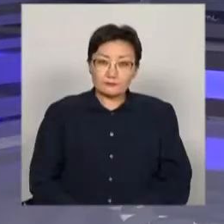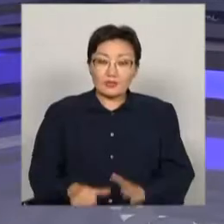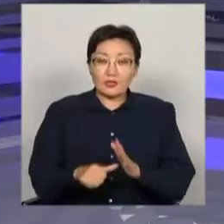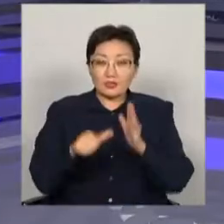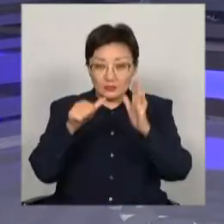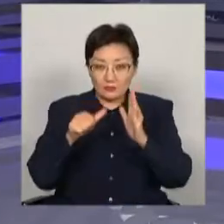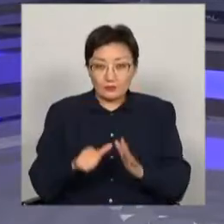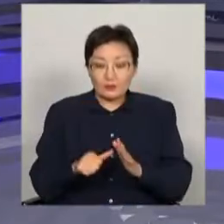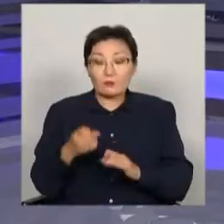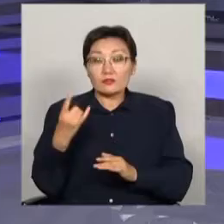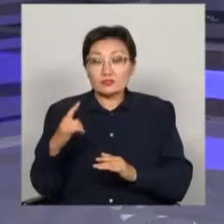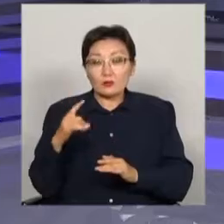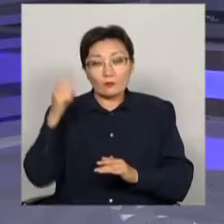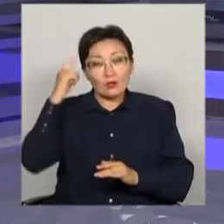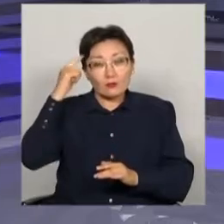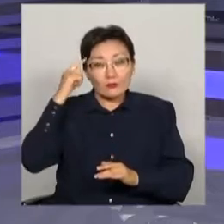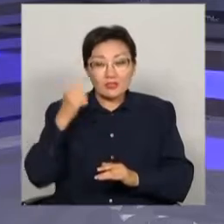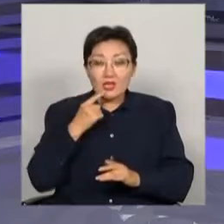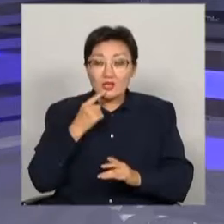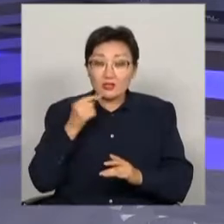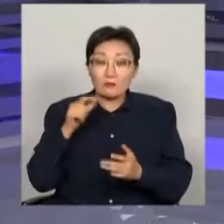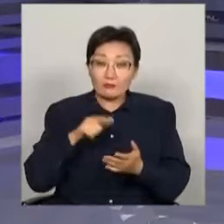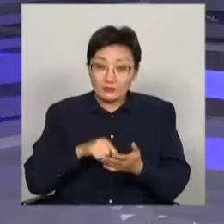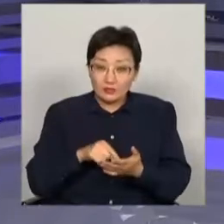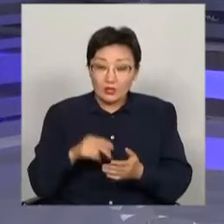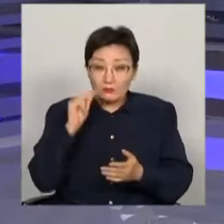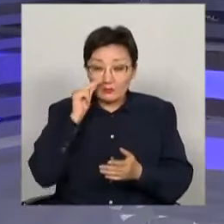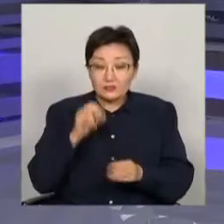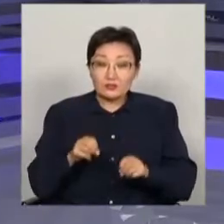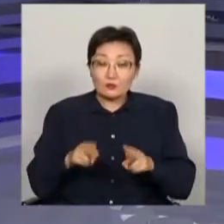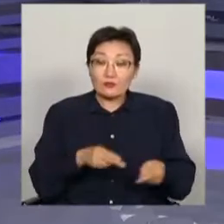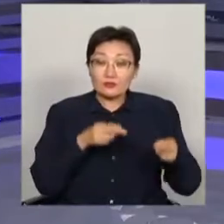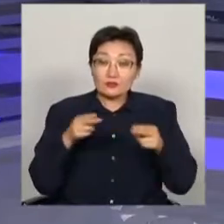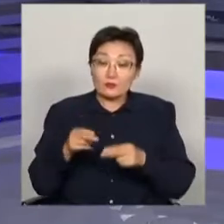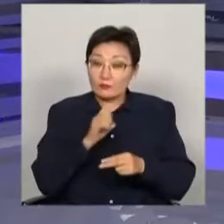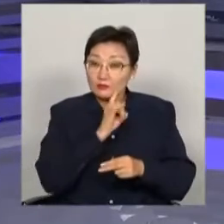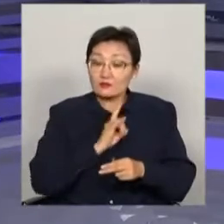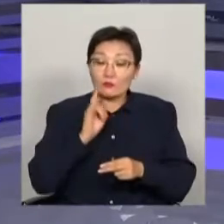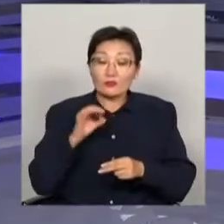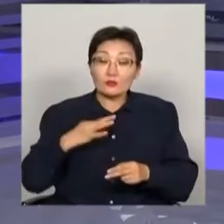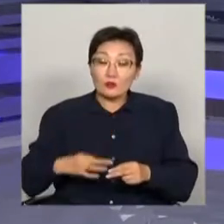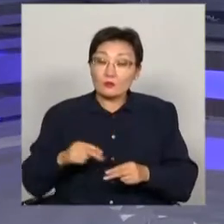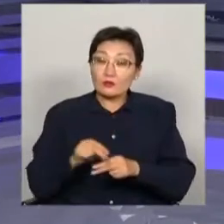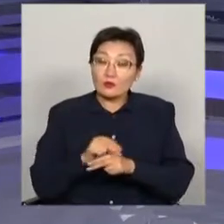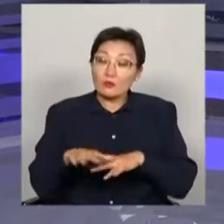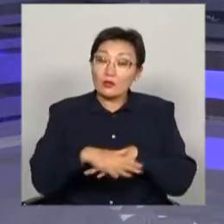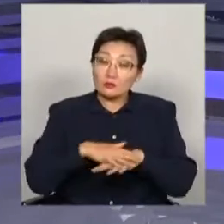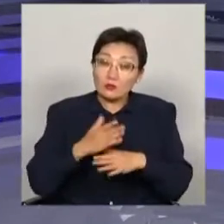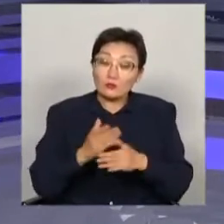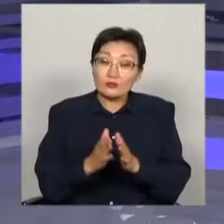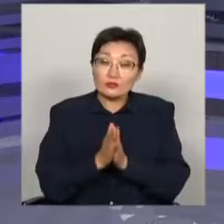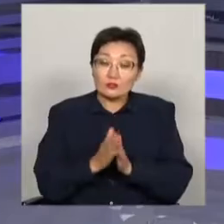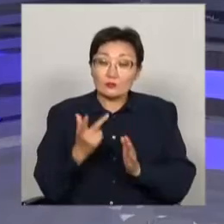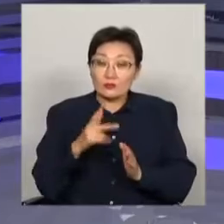Алтайдан асқанда баламның миына қан құйылғанын білдік. Шымкенттен арнайы келген ана ұлының еміне көптен көмек сұрайды. 3